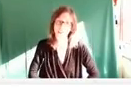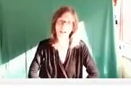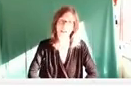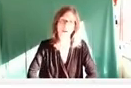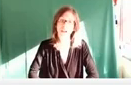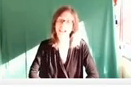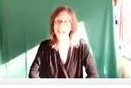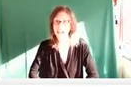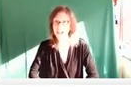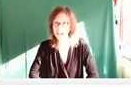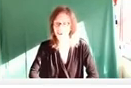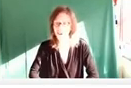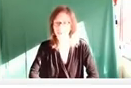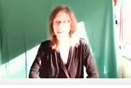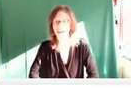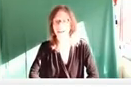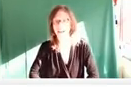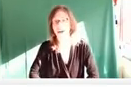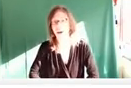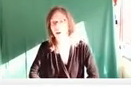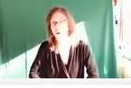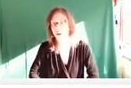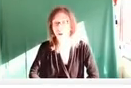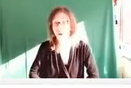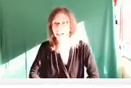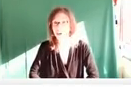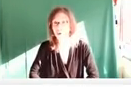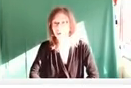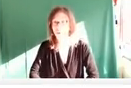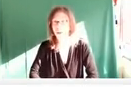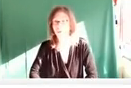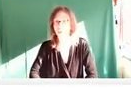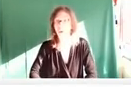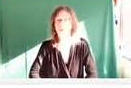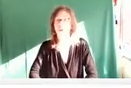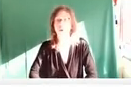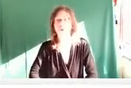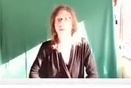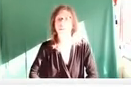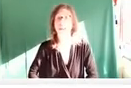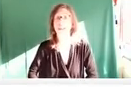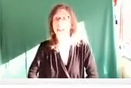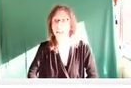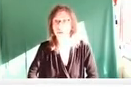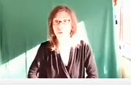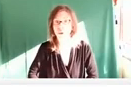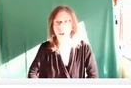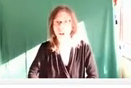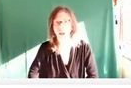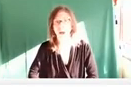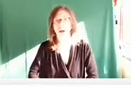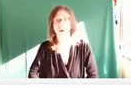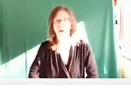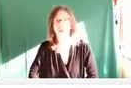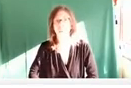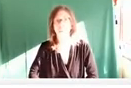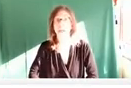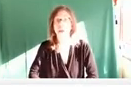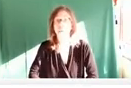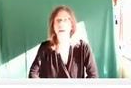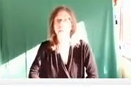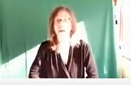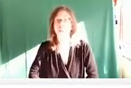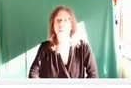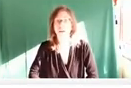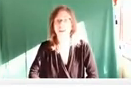qui s'appelle Ioannidis en 2005, qui a écrit non seulement qu'il y avait un problème de reproductibilité des résultats, mais